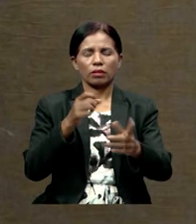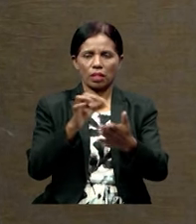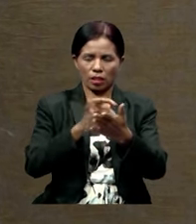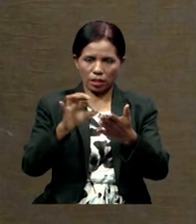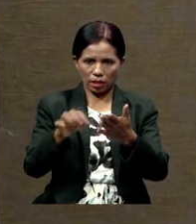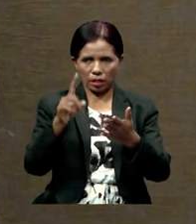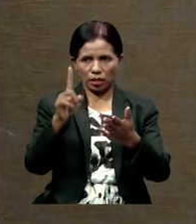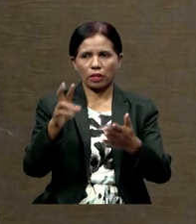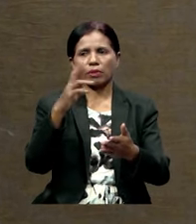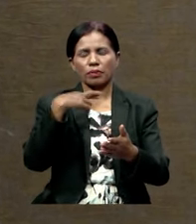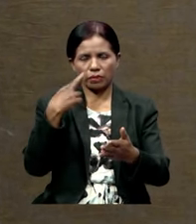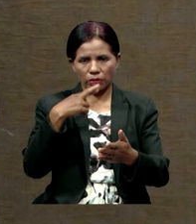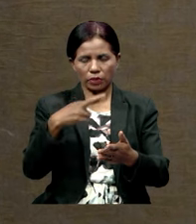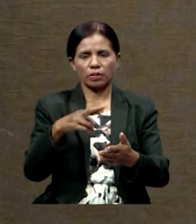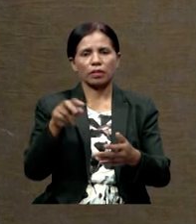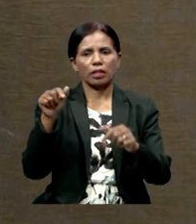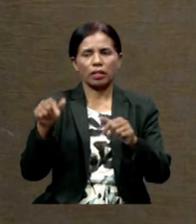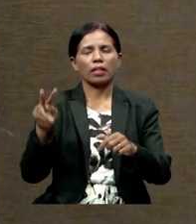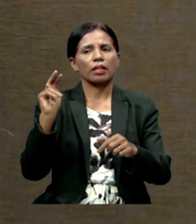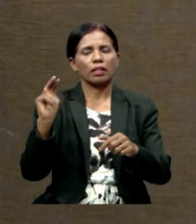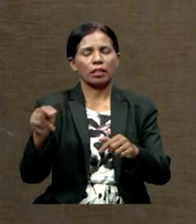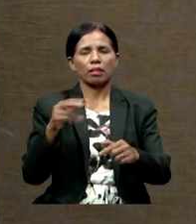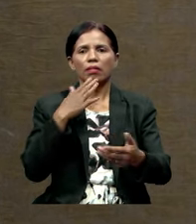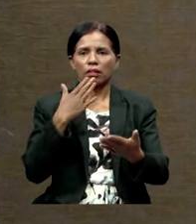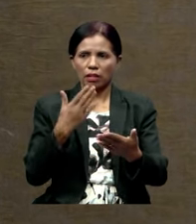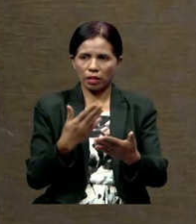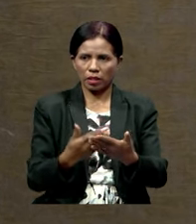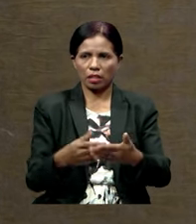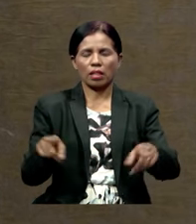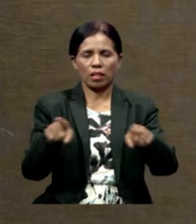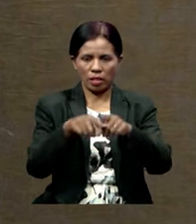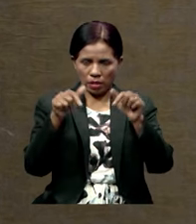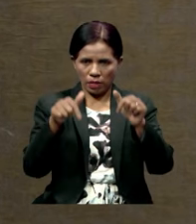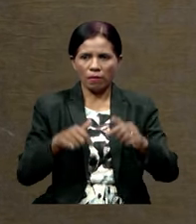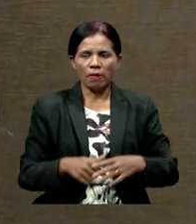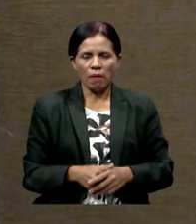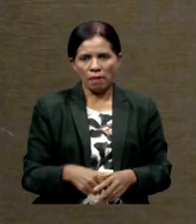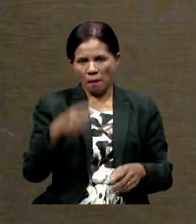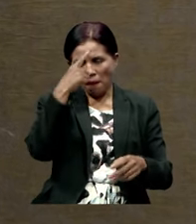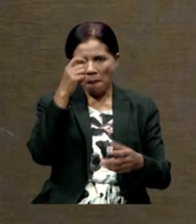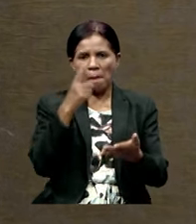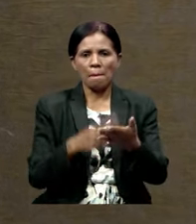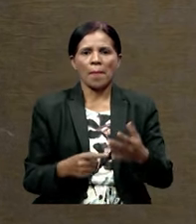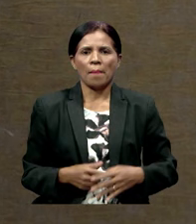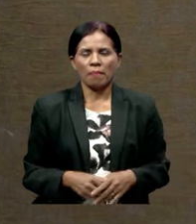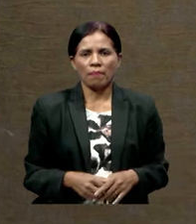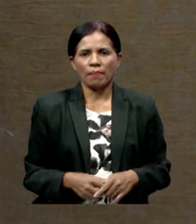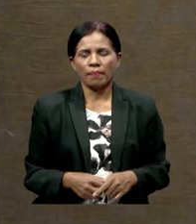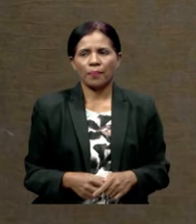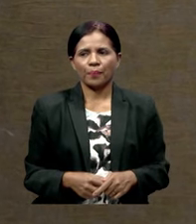kata kos ni ninia ninia qualidade makane sirani tamba saida